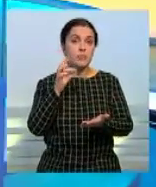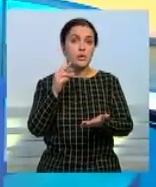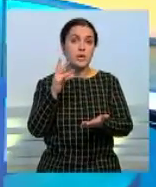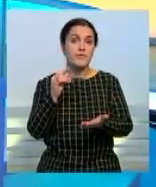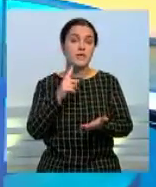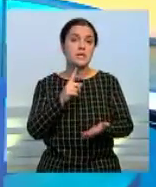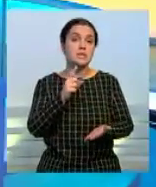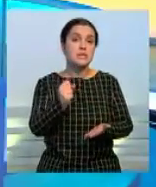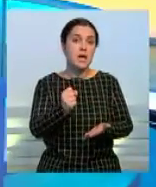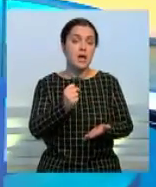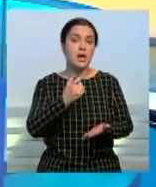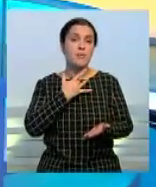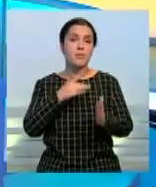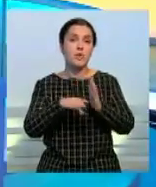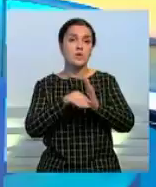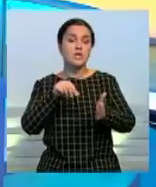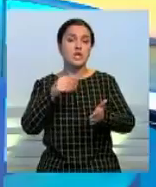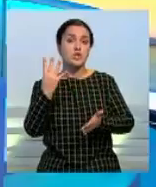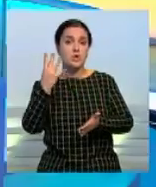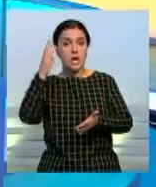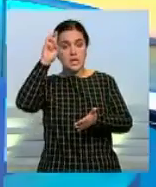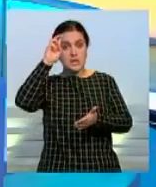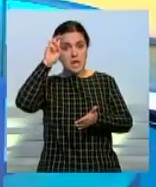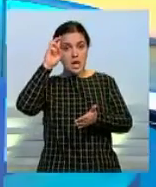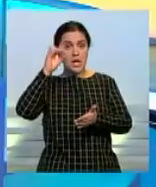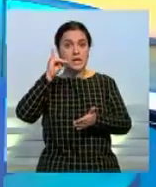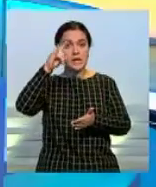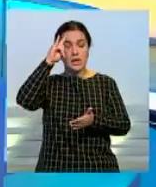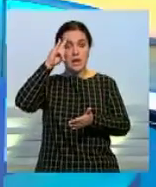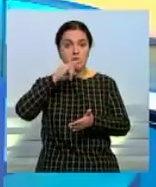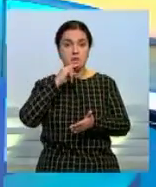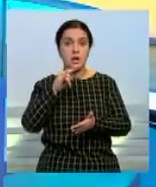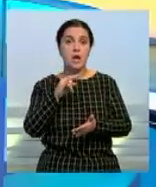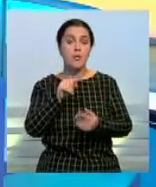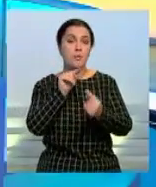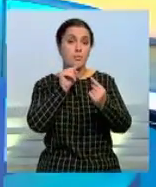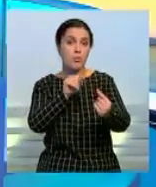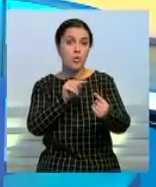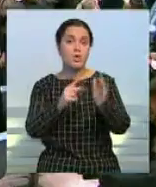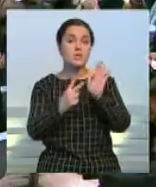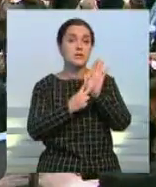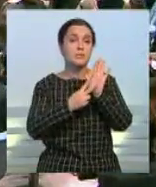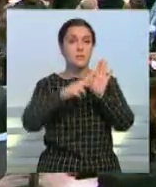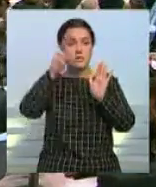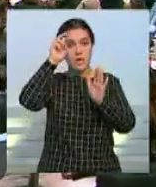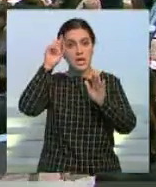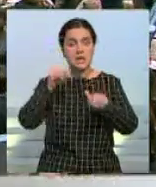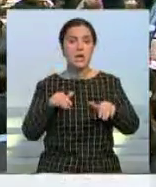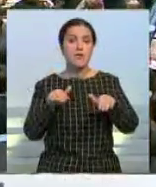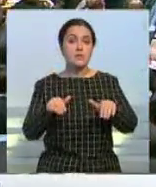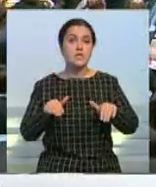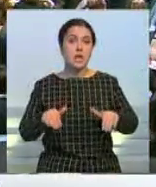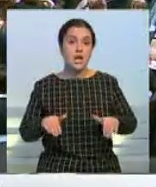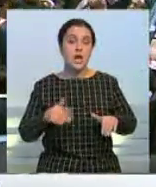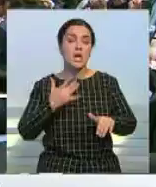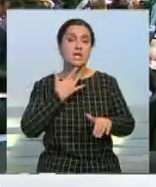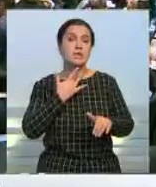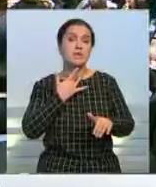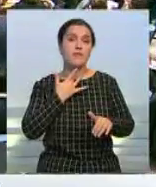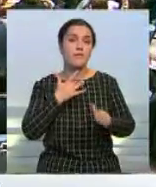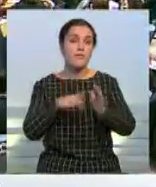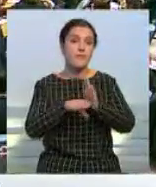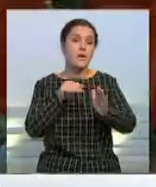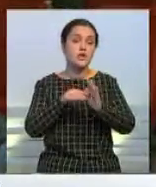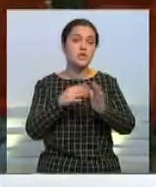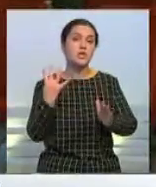За проголосовали представители 4 стран, в том числе и Казахстан. Позицию против высказали 7 государств, воздержались от